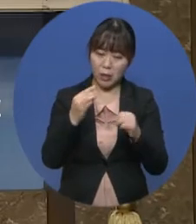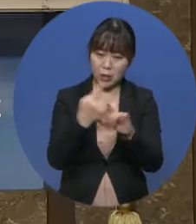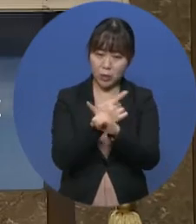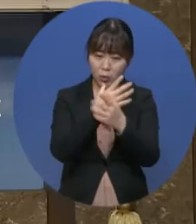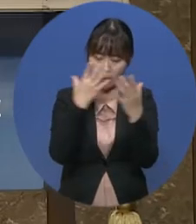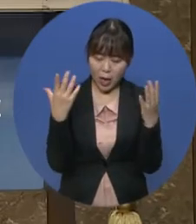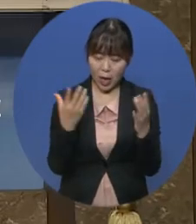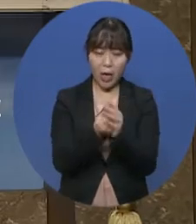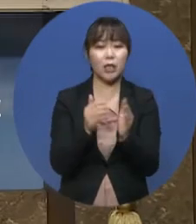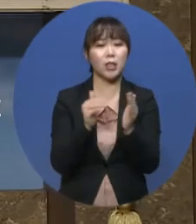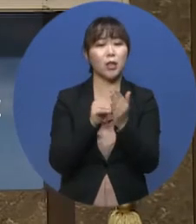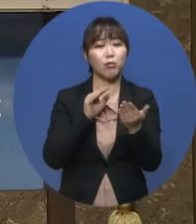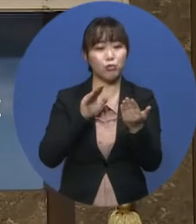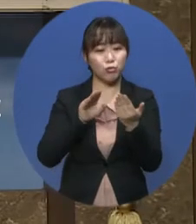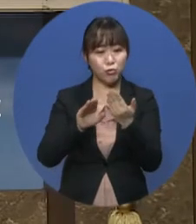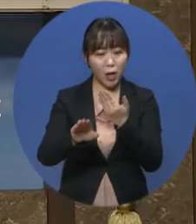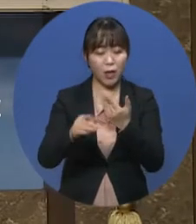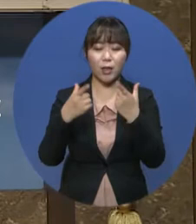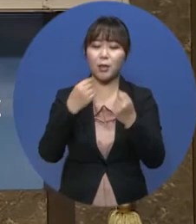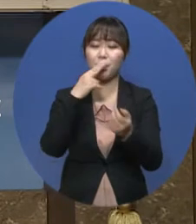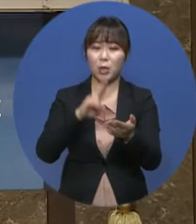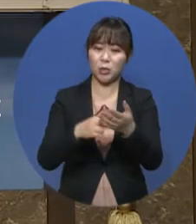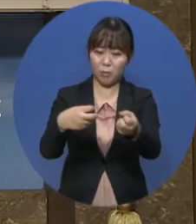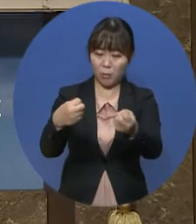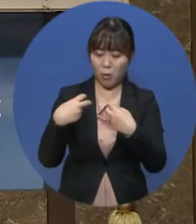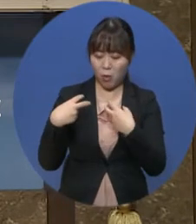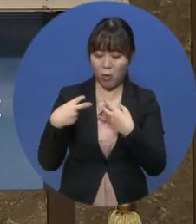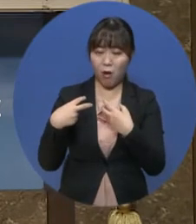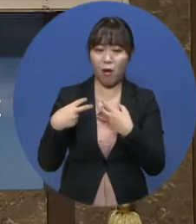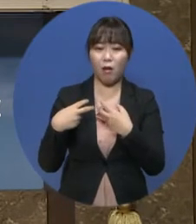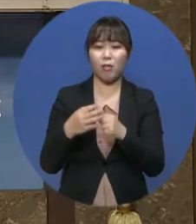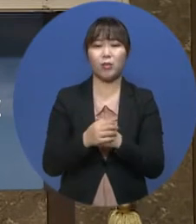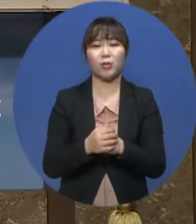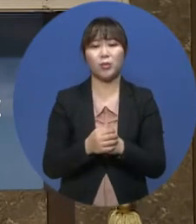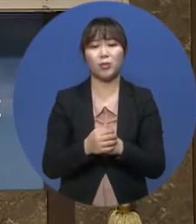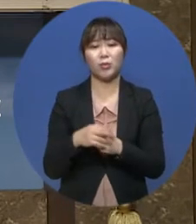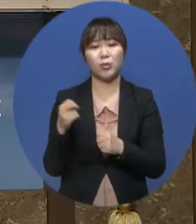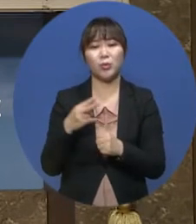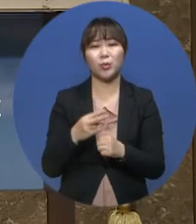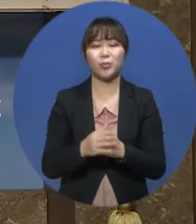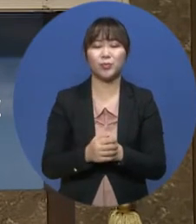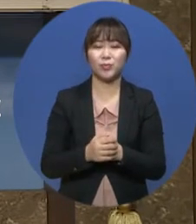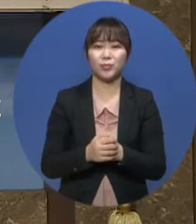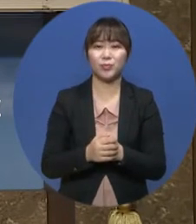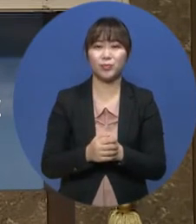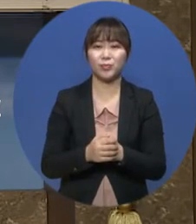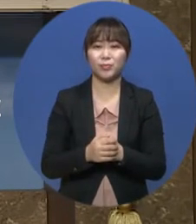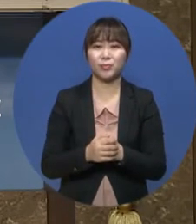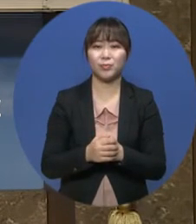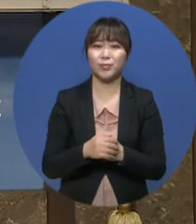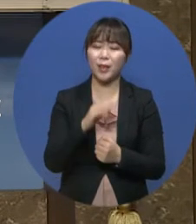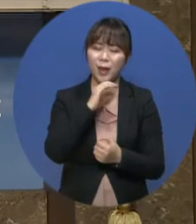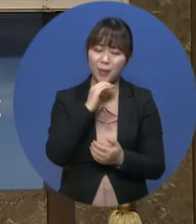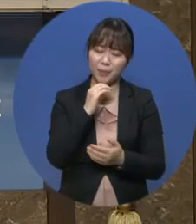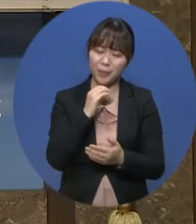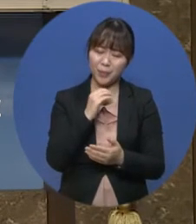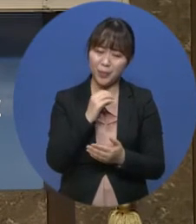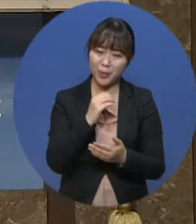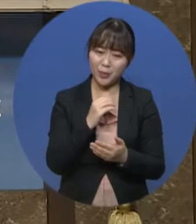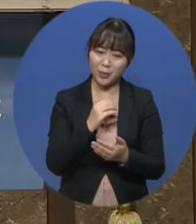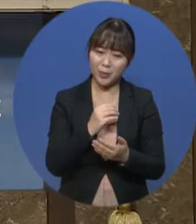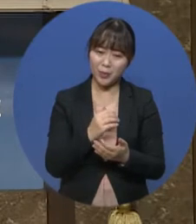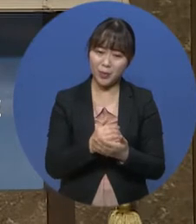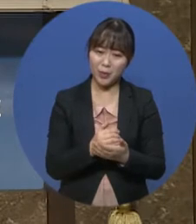아 끝나고 나서 이제 그런 편지를 보내 주시고 어 또 아주 감동적인